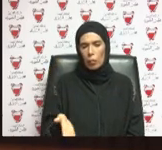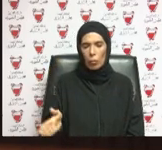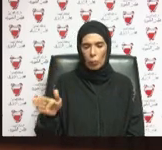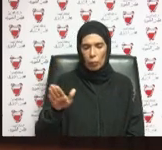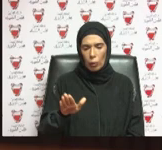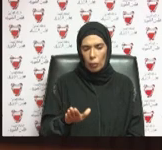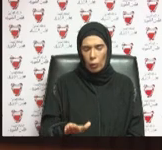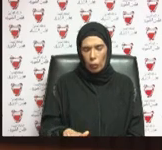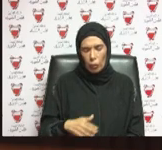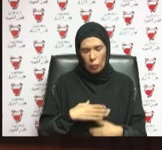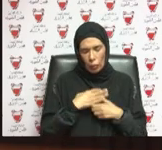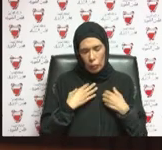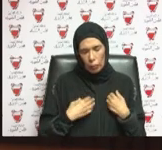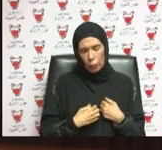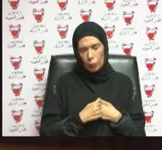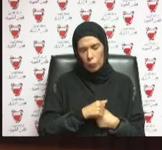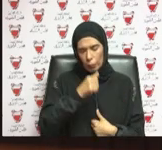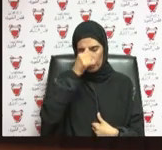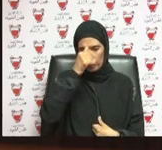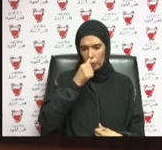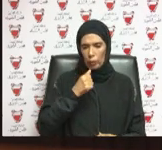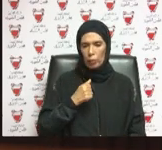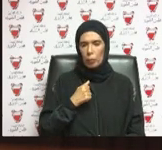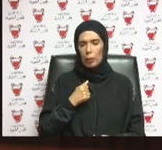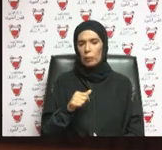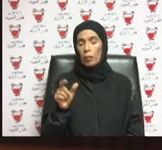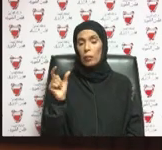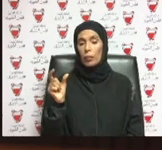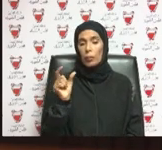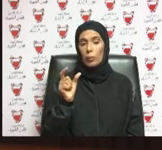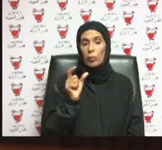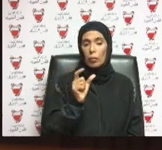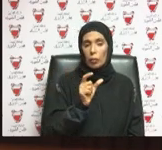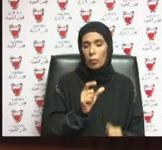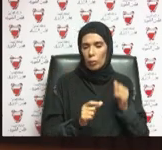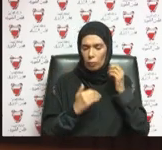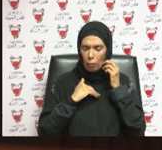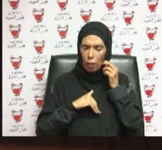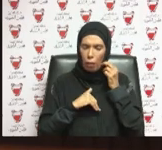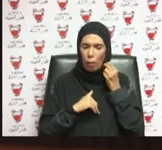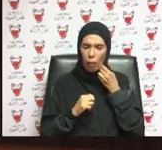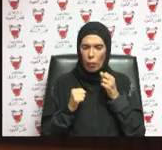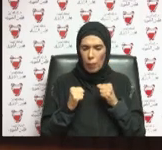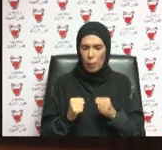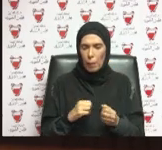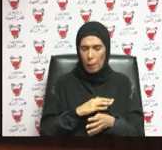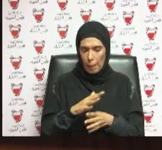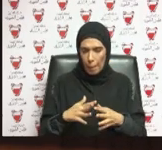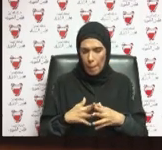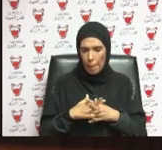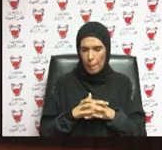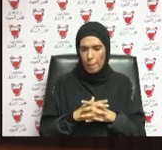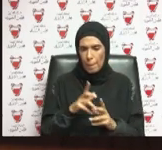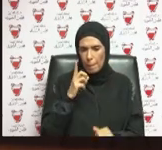القلوب وأحزن النفوس، وتبقى الكلمات تتحشرج بداخلنا وتمتزج